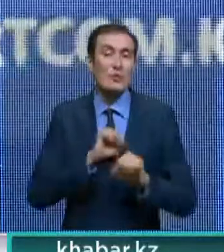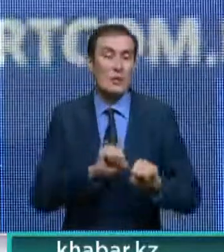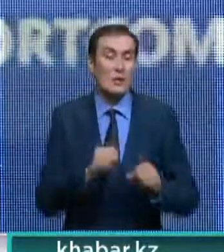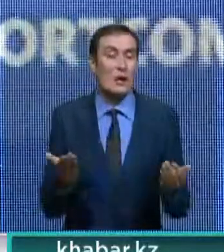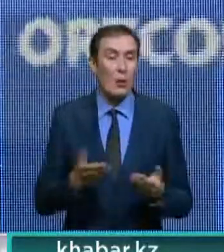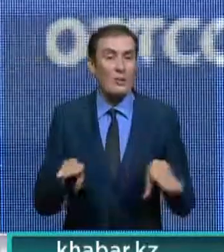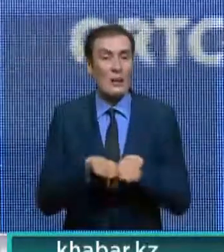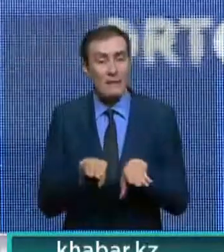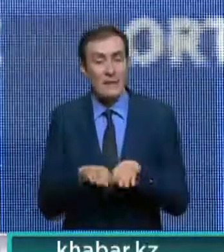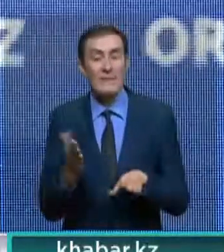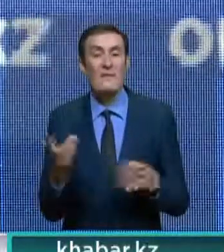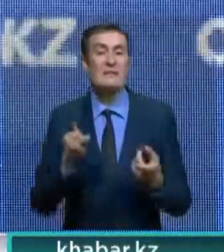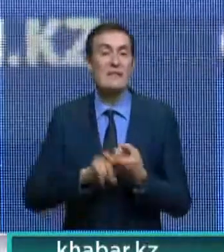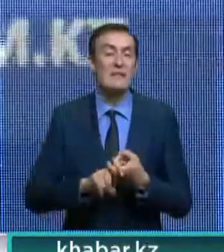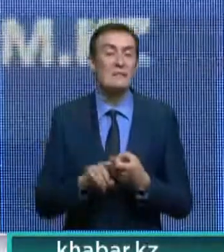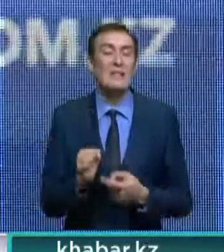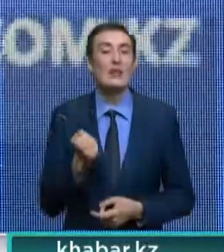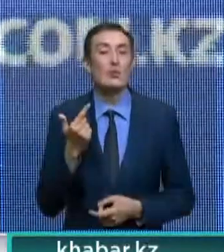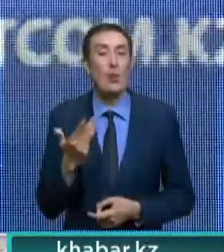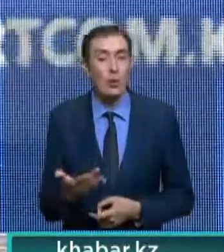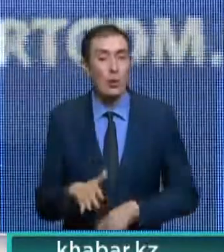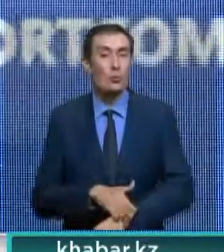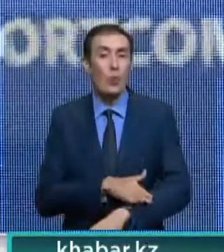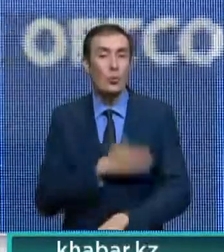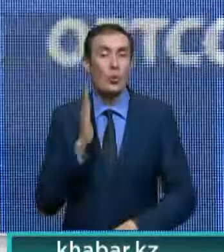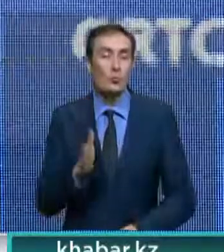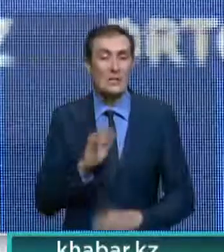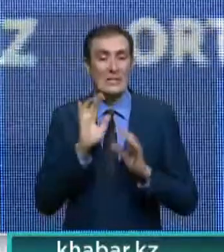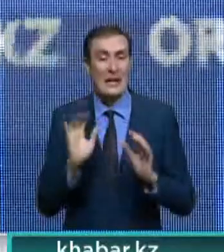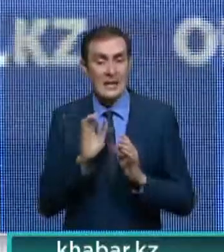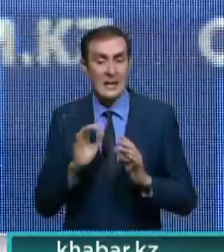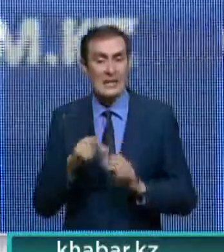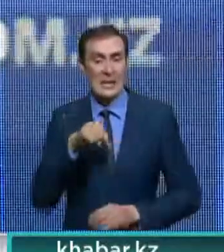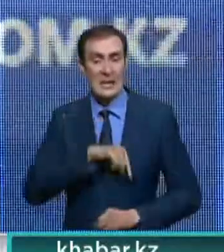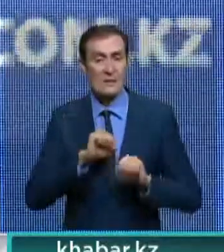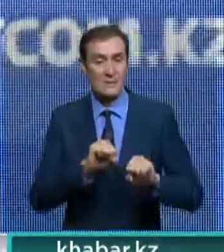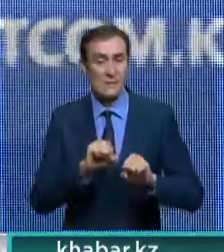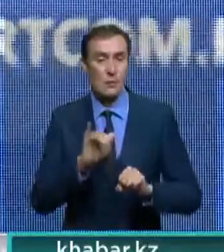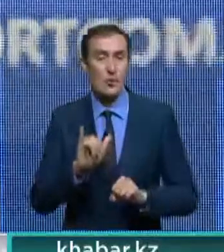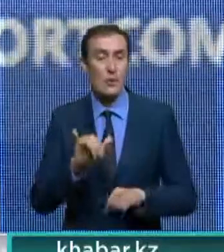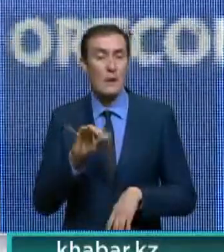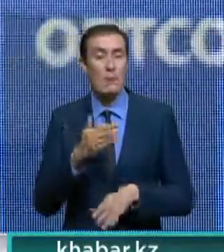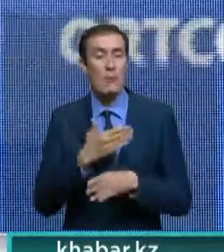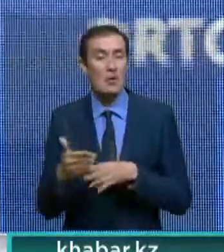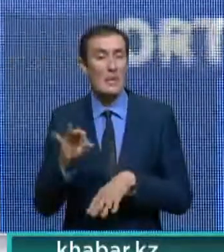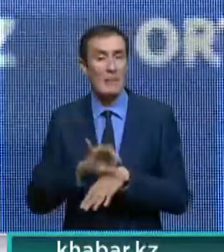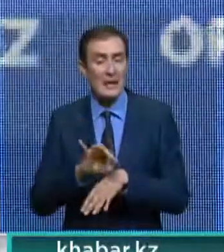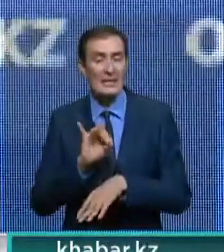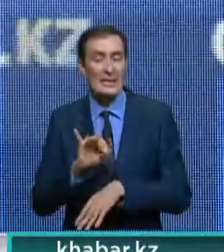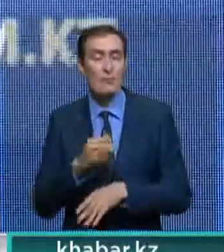в зависимости от того насколько долго будет сохраняться высокий уровень антител у переболевших и